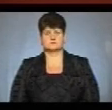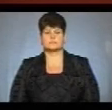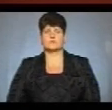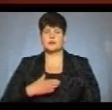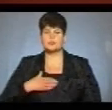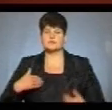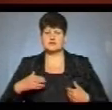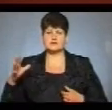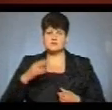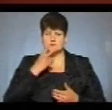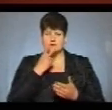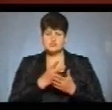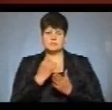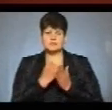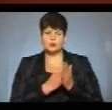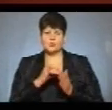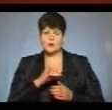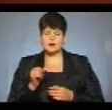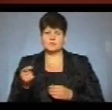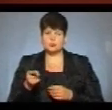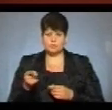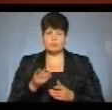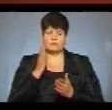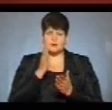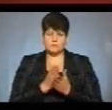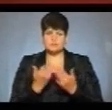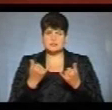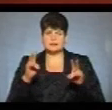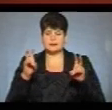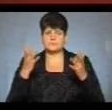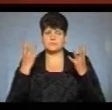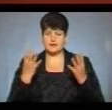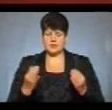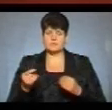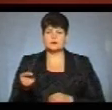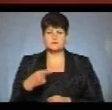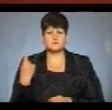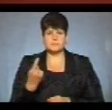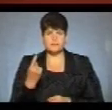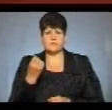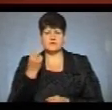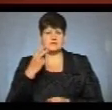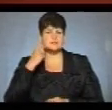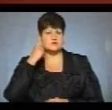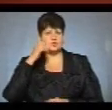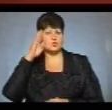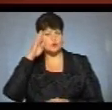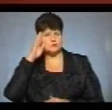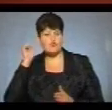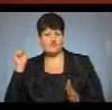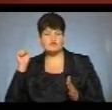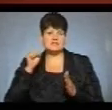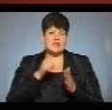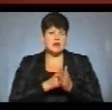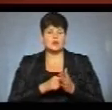Мої вітання усім глядачам телеканалу ЮА Тернопіль у прямому ефірі «Тема дня». На Тернопільщині 12-річного хлопчика вдарило струмом